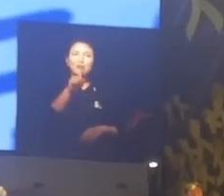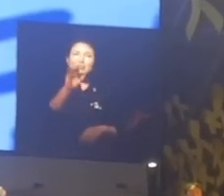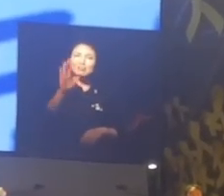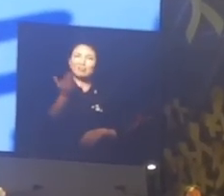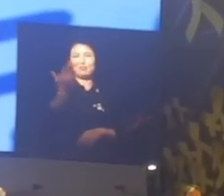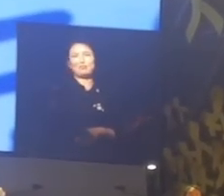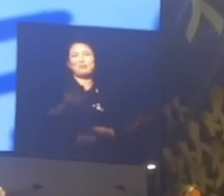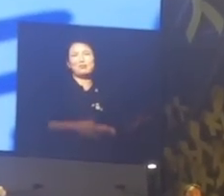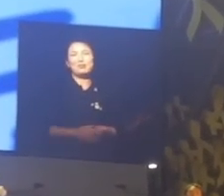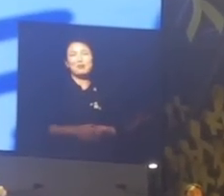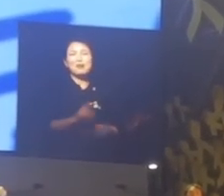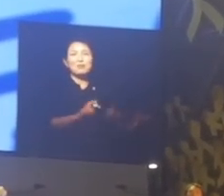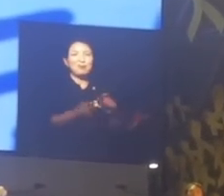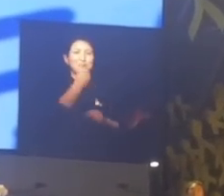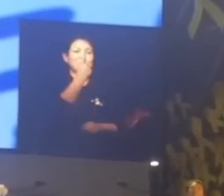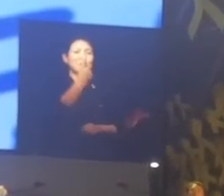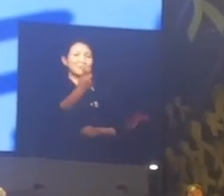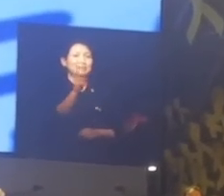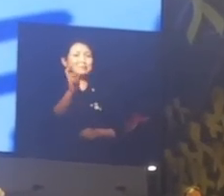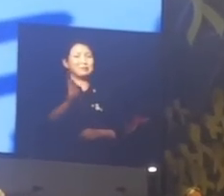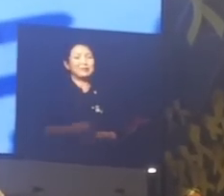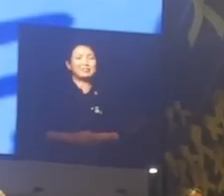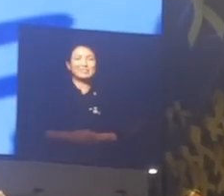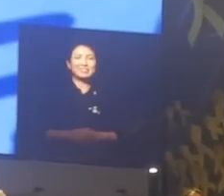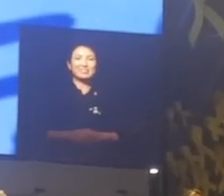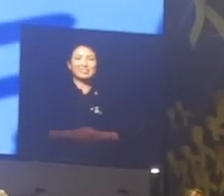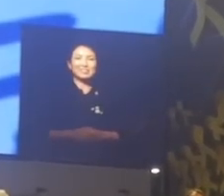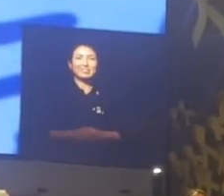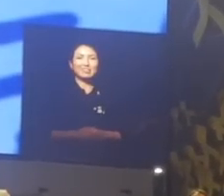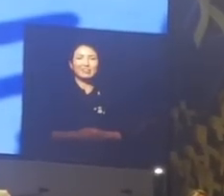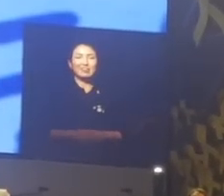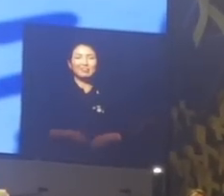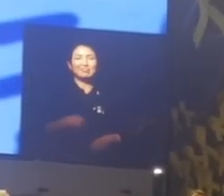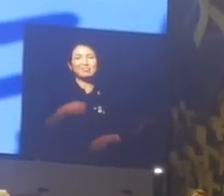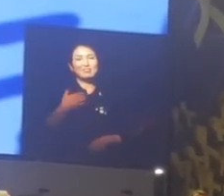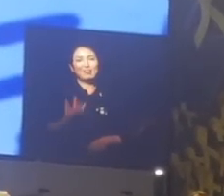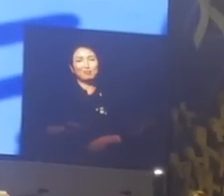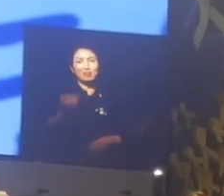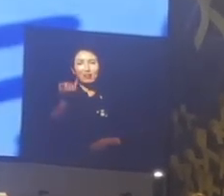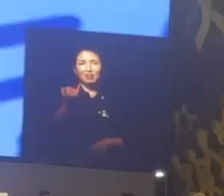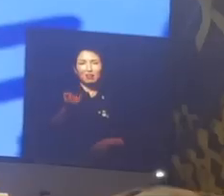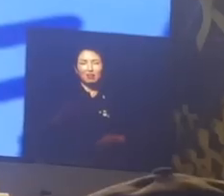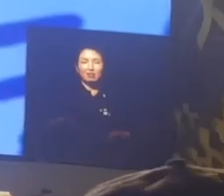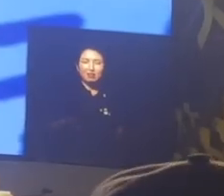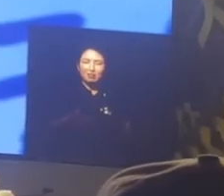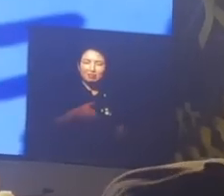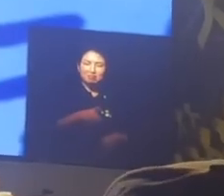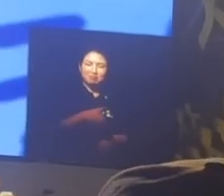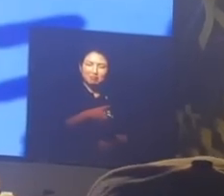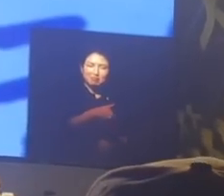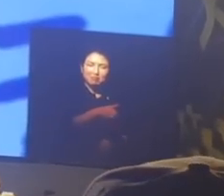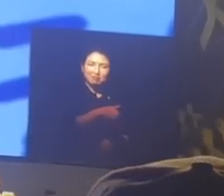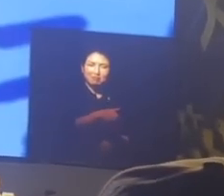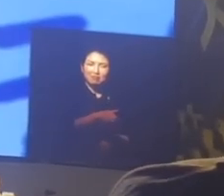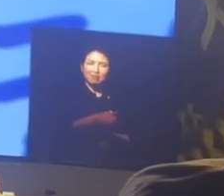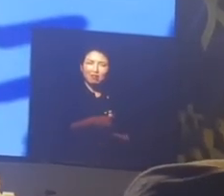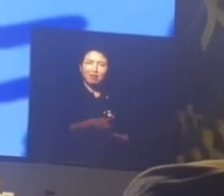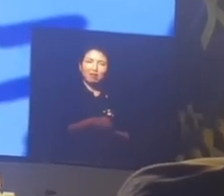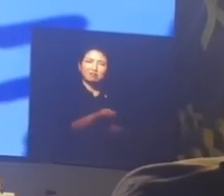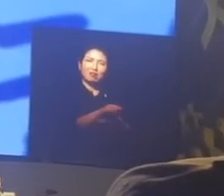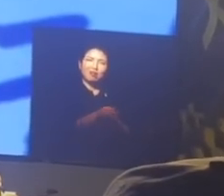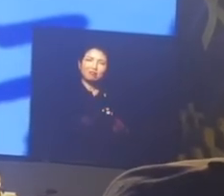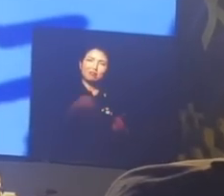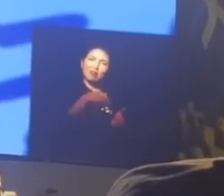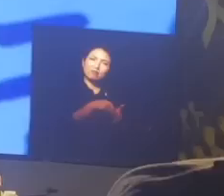너는 얼마나 더 멋있어졌을까? 사실 누나는 길을 걸으면서도 차를 타고